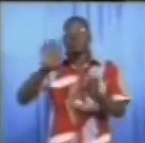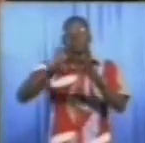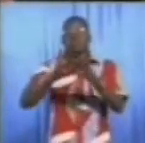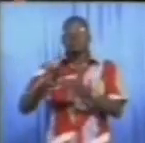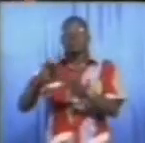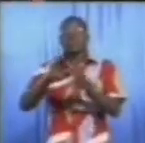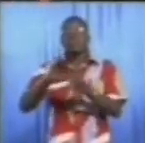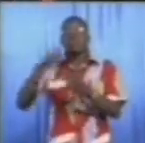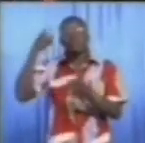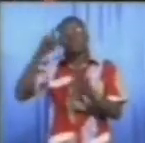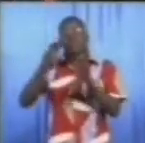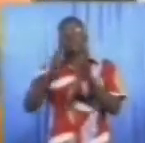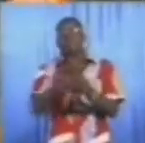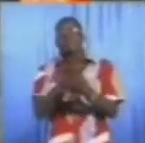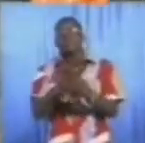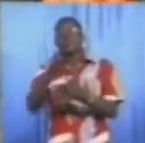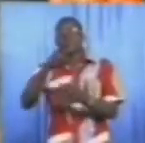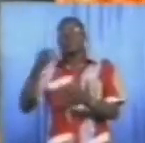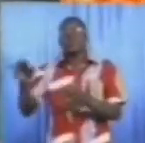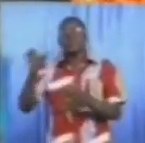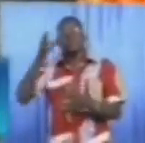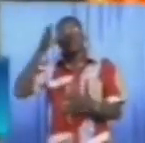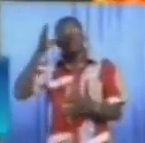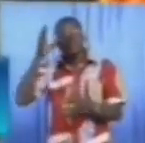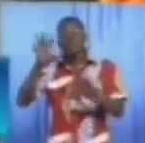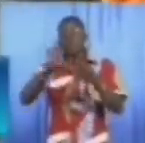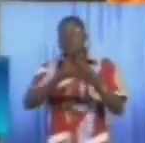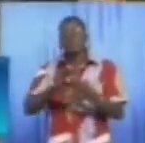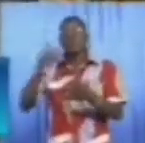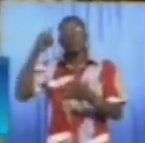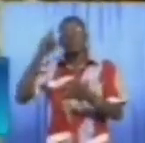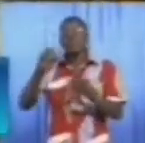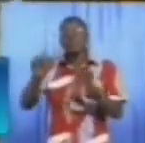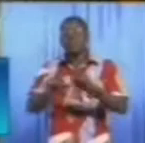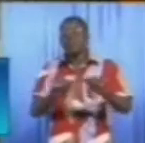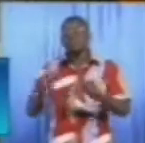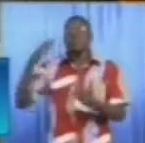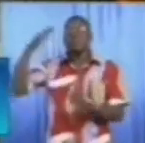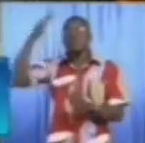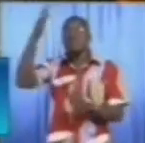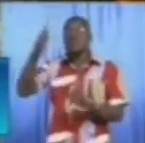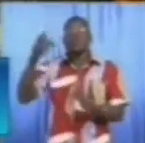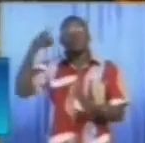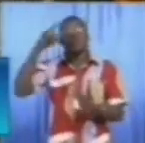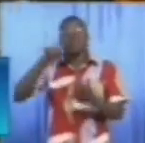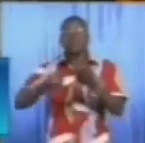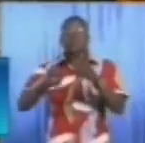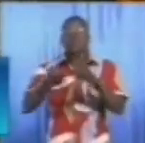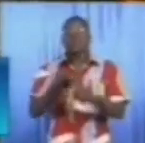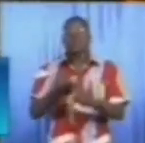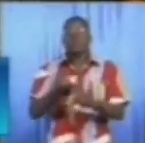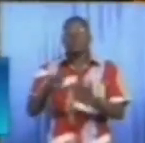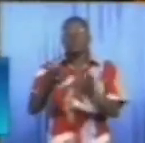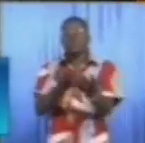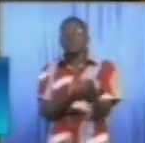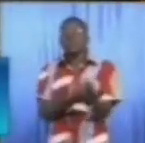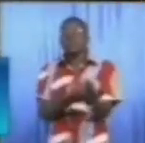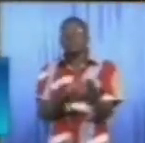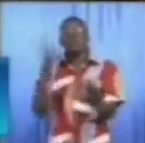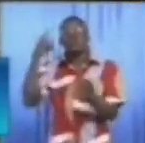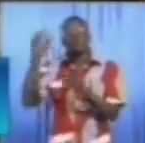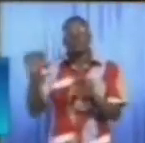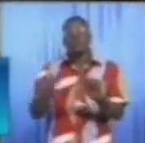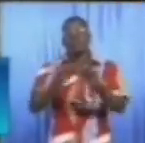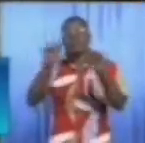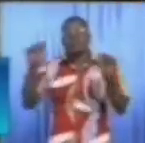coopération entre le Burkina et la Chine-Taïwan pour s'accorder sur les actions futures à mener dans le cadre de cette amitié. En attendant, la commémoration du